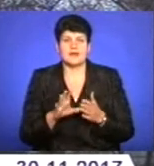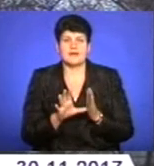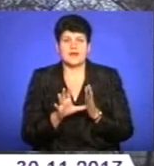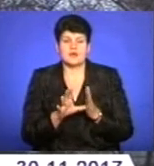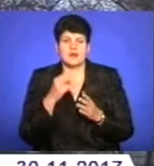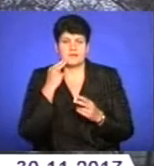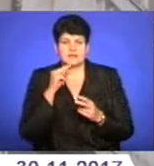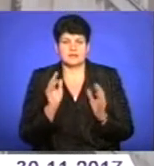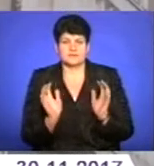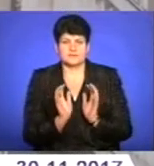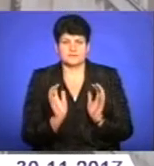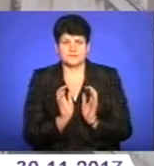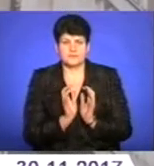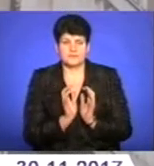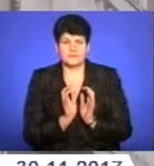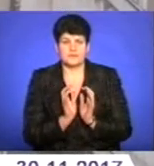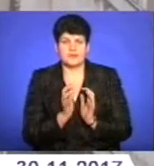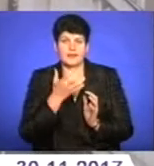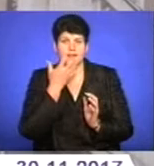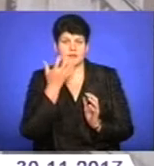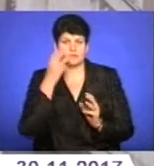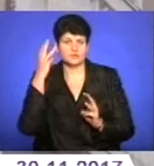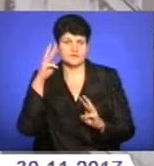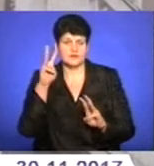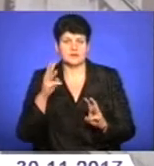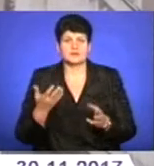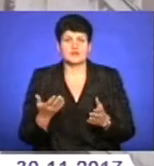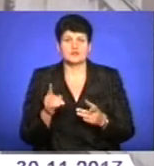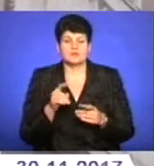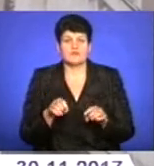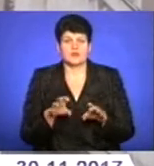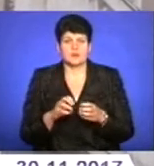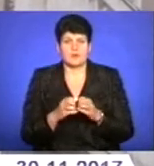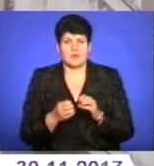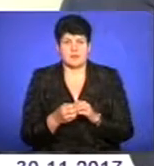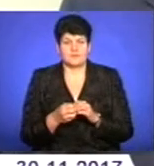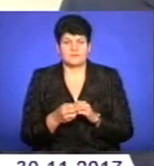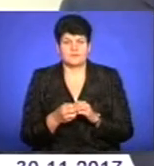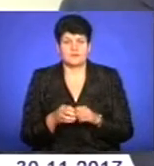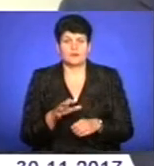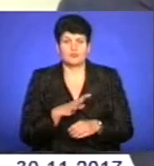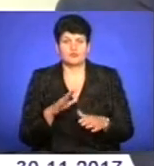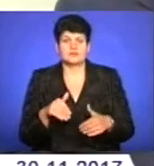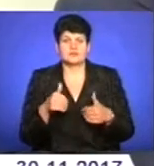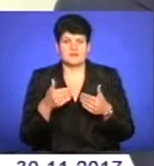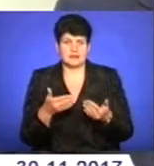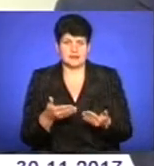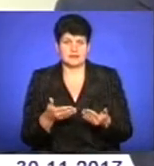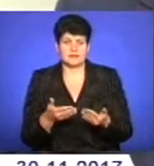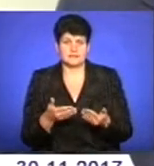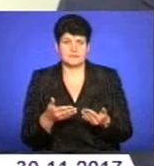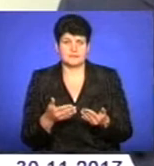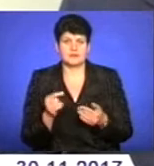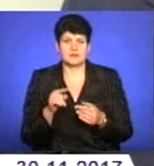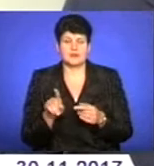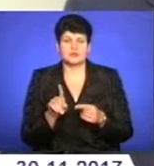енергоефективності, енергозбереження та термомодернізації житлового фонду Тернополя, щоб вирішити проблему. Було звернення про те,